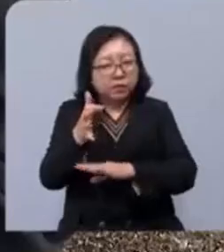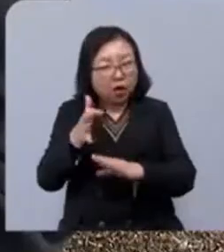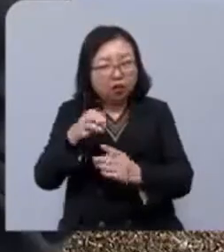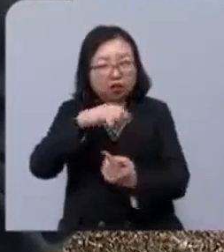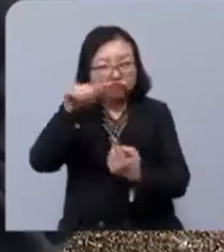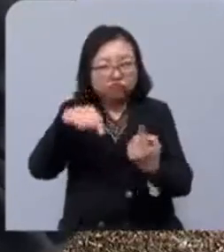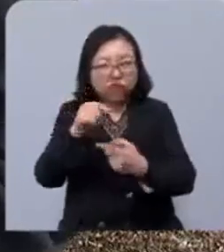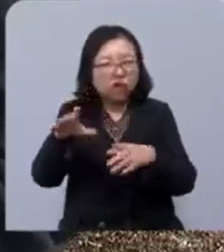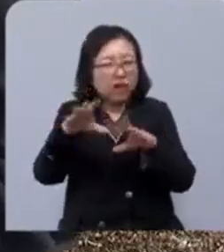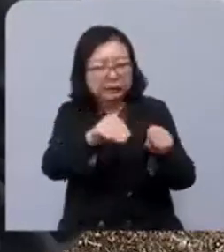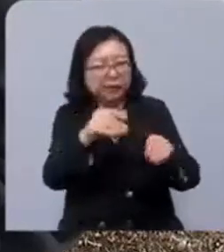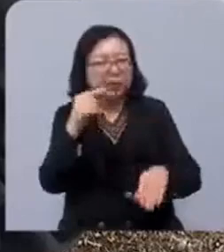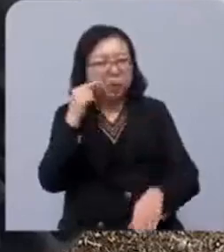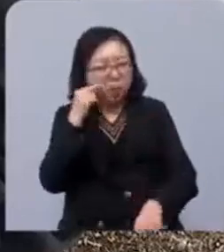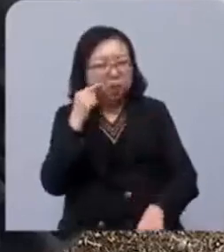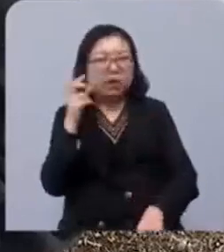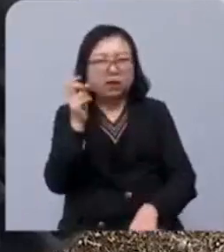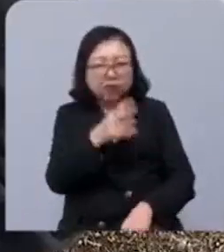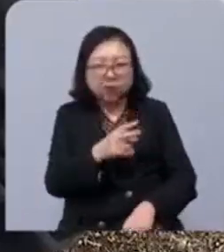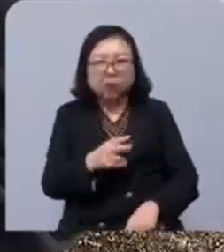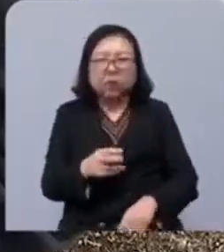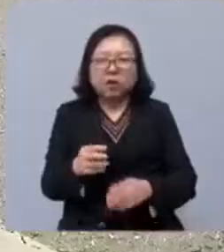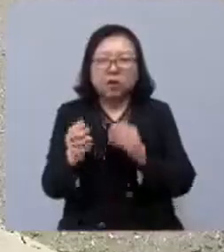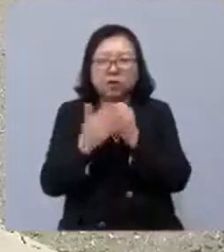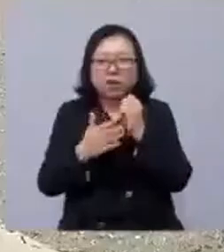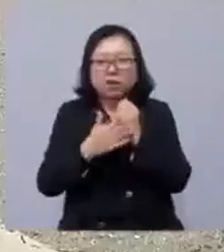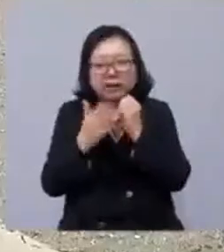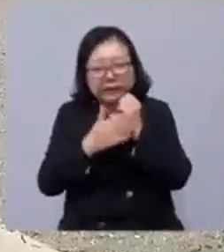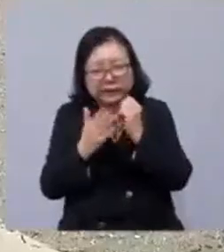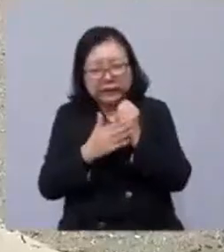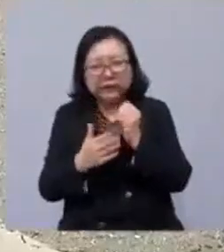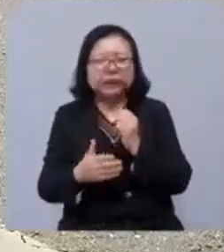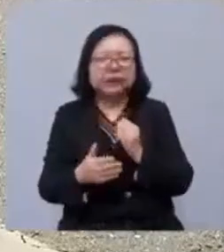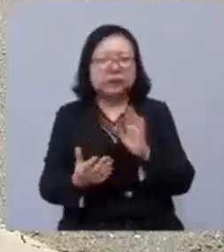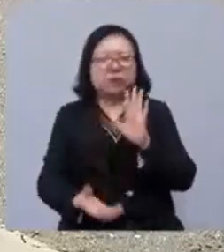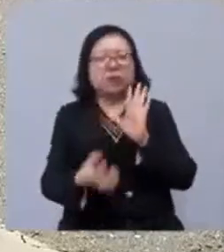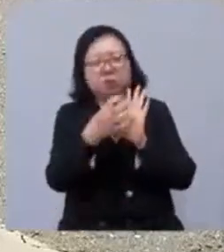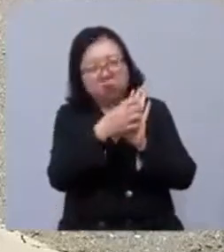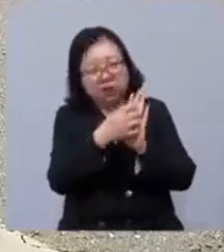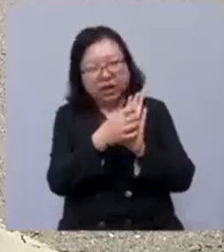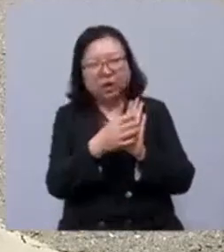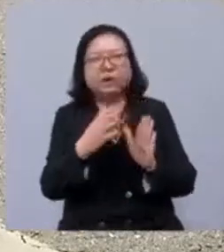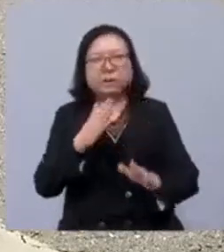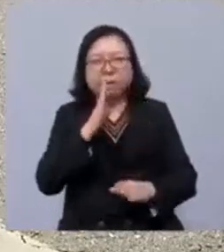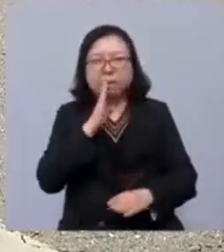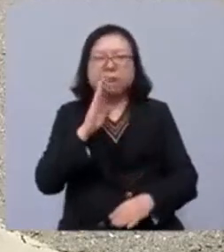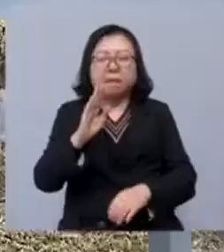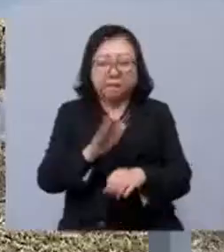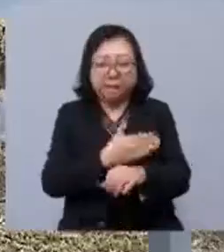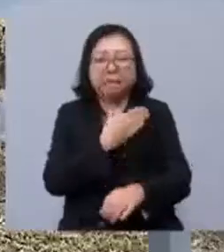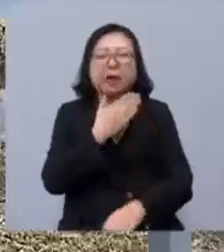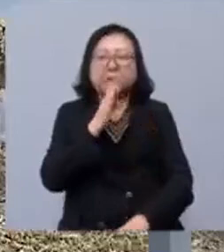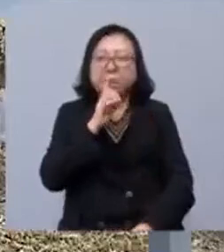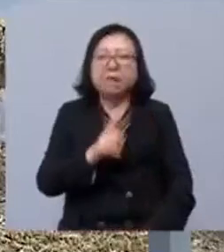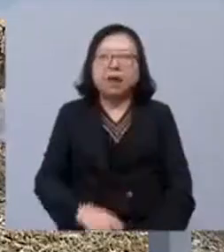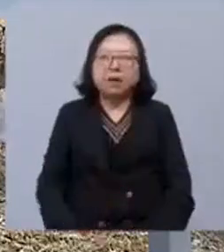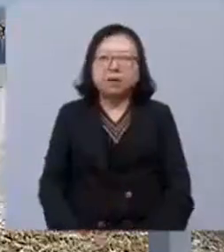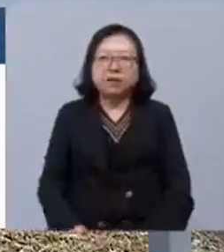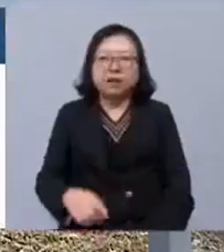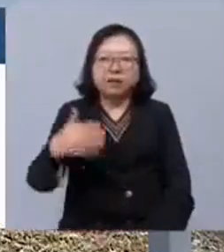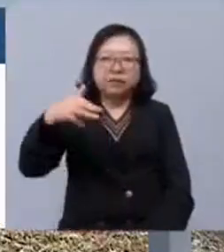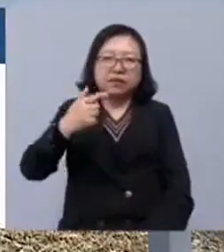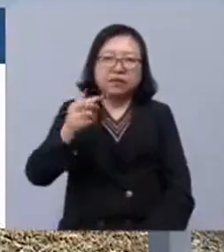부분과 SNS 관련 사진을 공개한 것은 명백한 잘못이었다고 인정했습니다 청남대를 배경으로